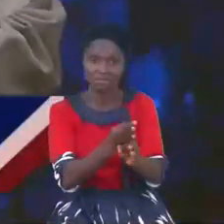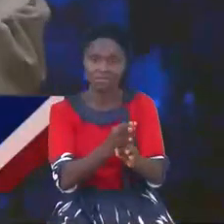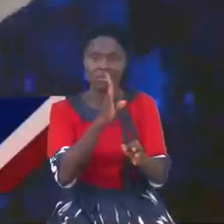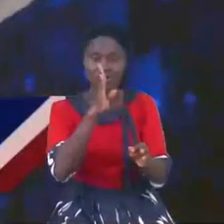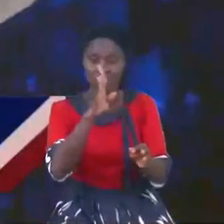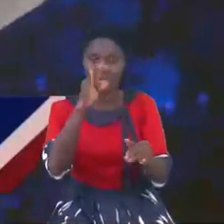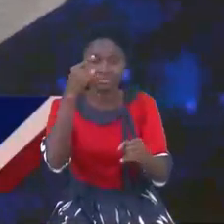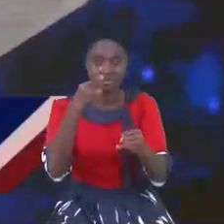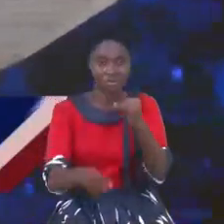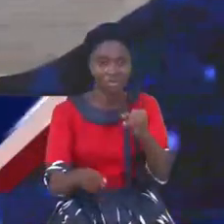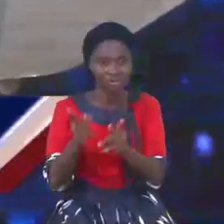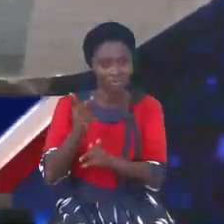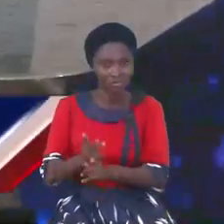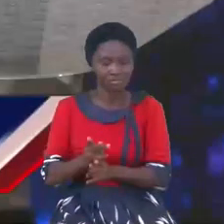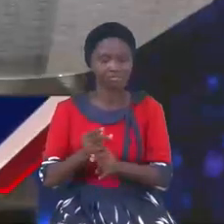première partie.